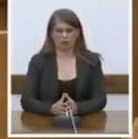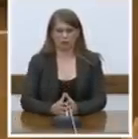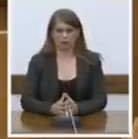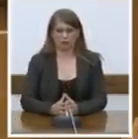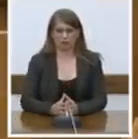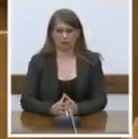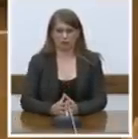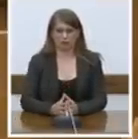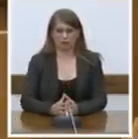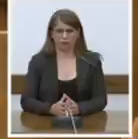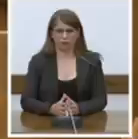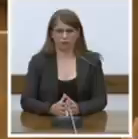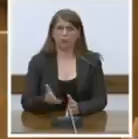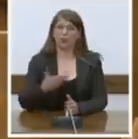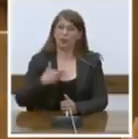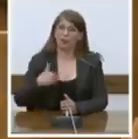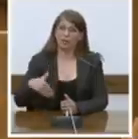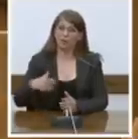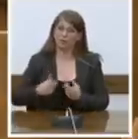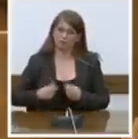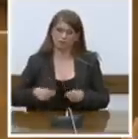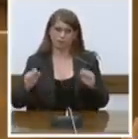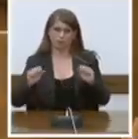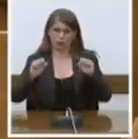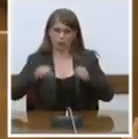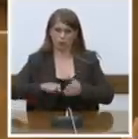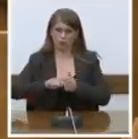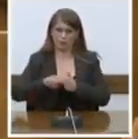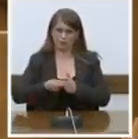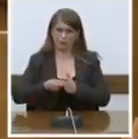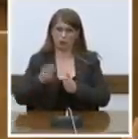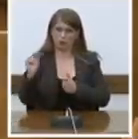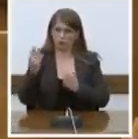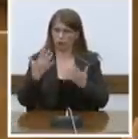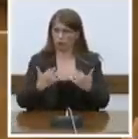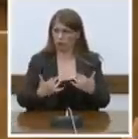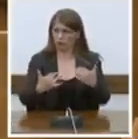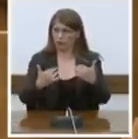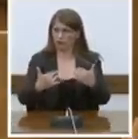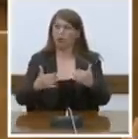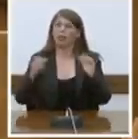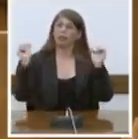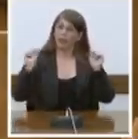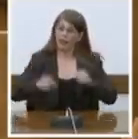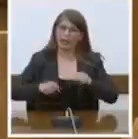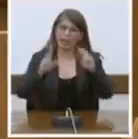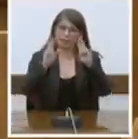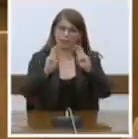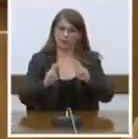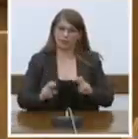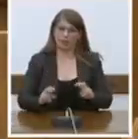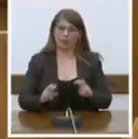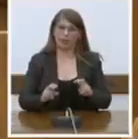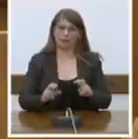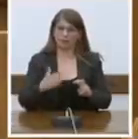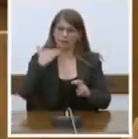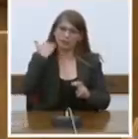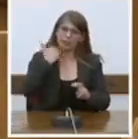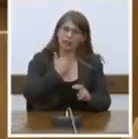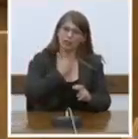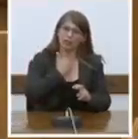Είμαστε εναντίον, λοιπόν, του κλεισίματος της Βουλής και υπέρ της διερεύνησης για τα θύματα των